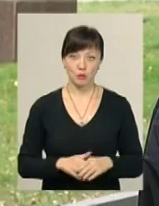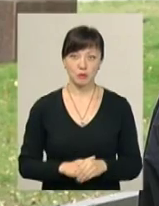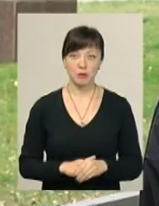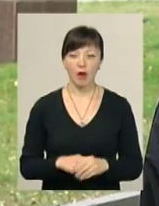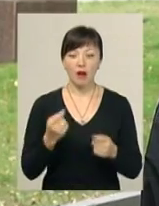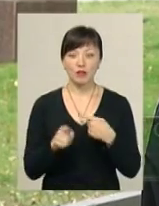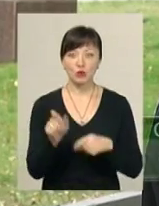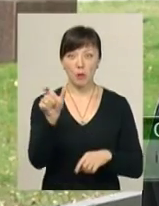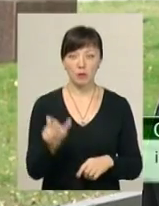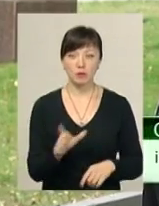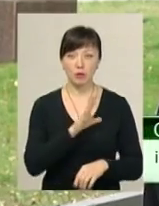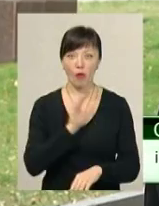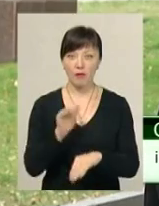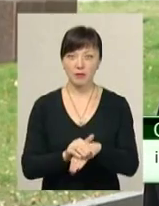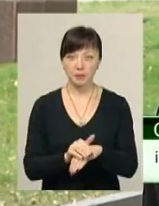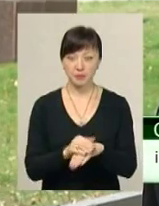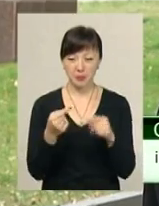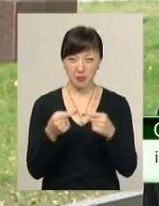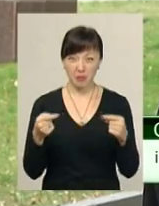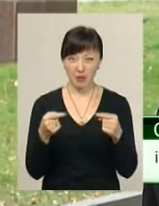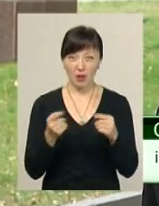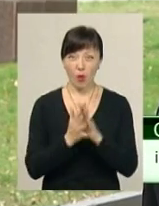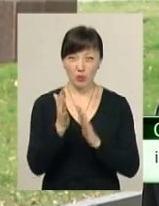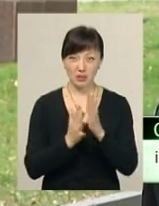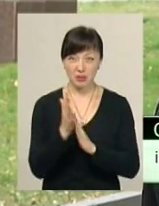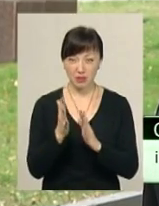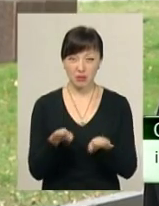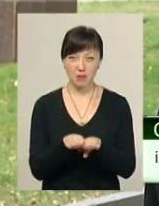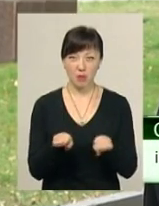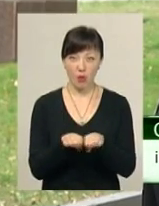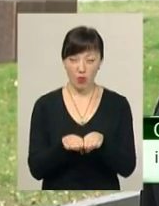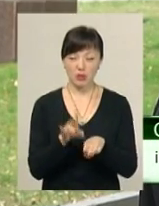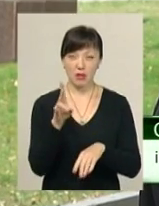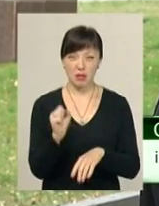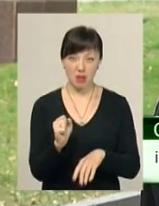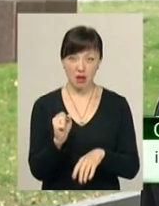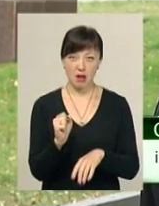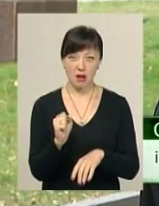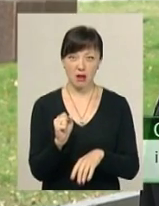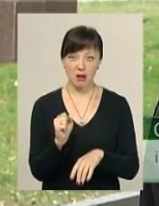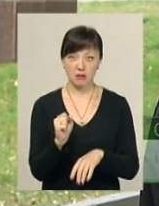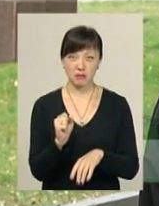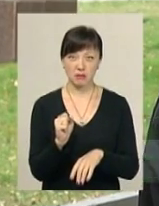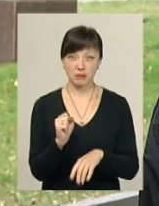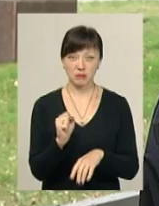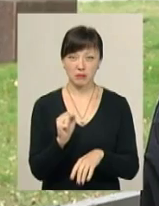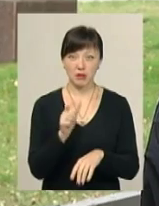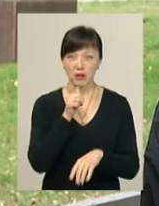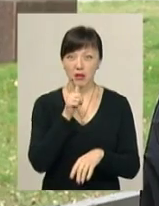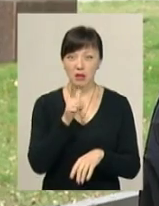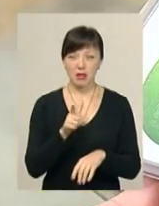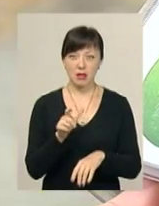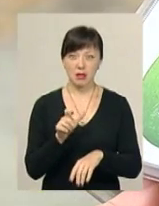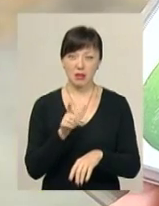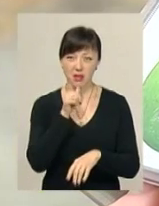В іншого громадянина було виявлено речовину рослинного походження, яка була схожа зовні на наркотики, а саме